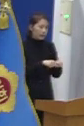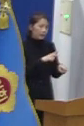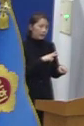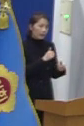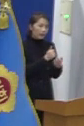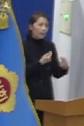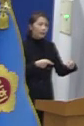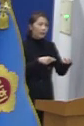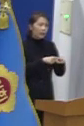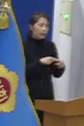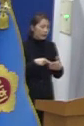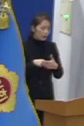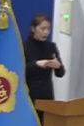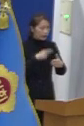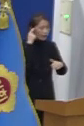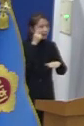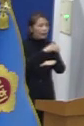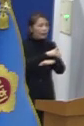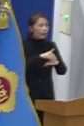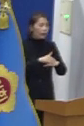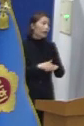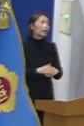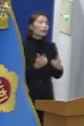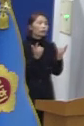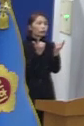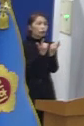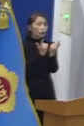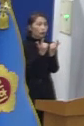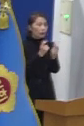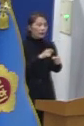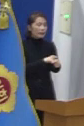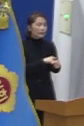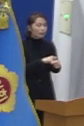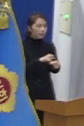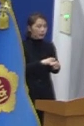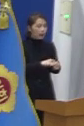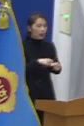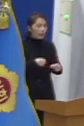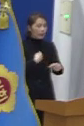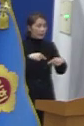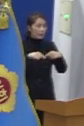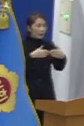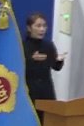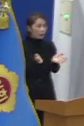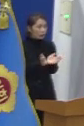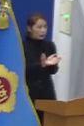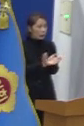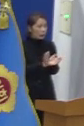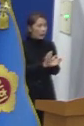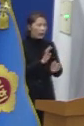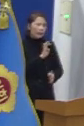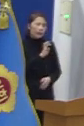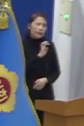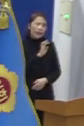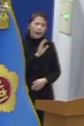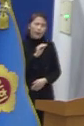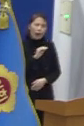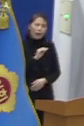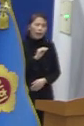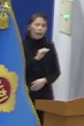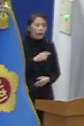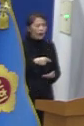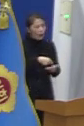추진해 나가겠습니다. 경기 북부 특별자치도의 새 이름 공모에 4만 4천 건의 제안이